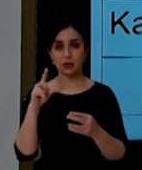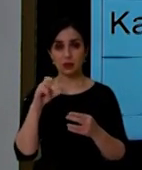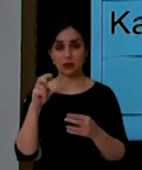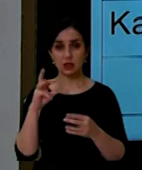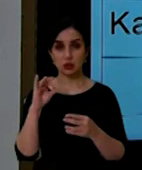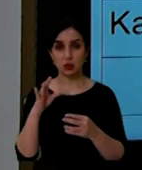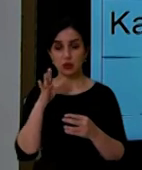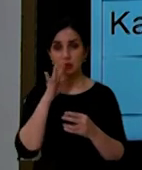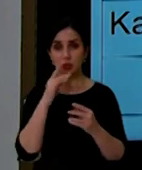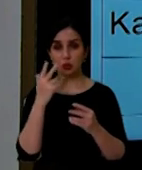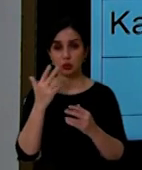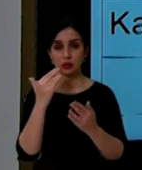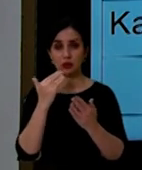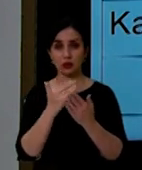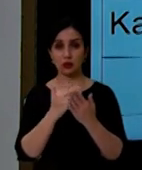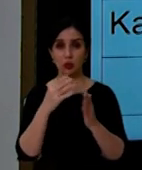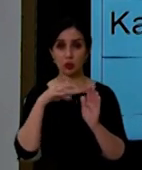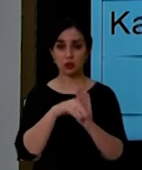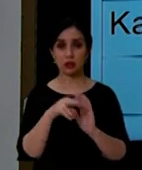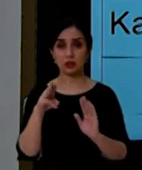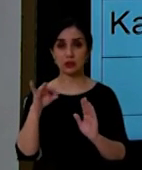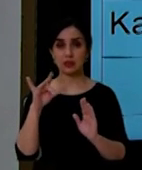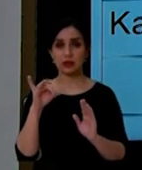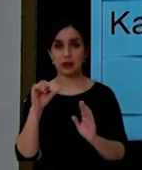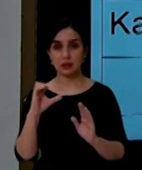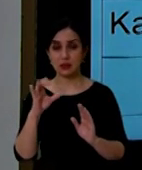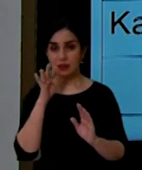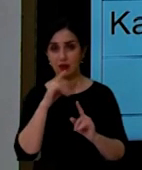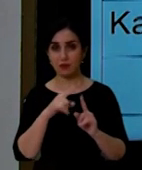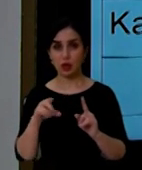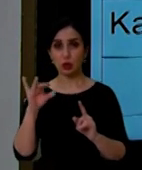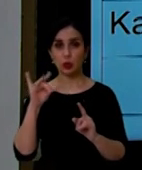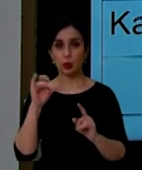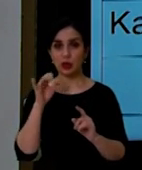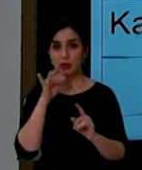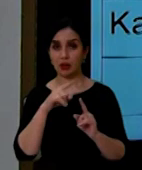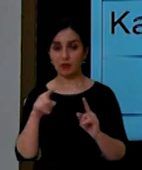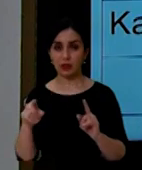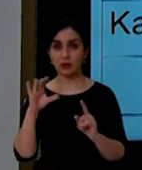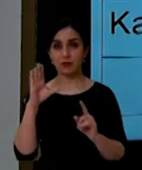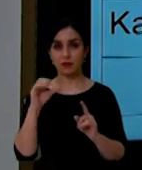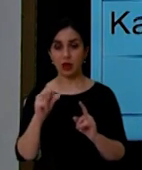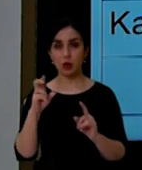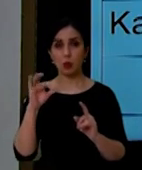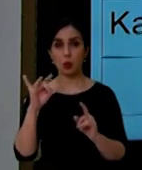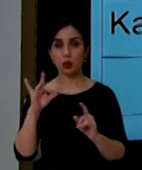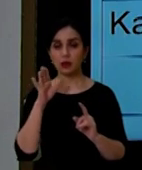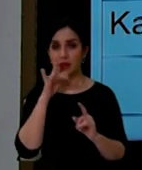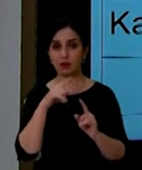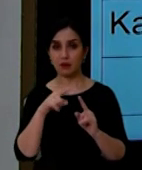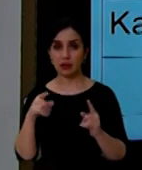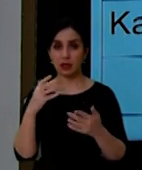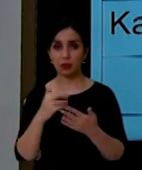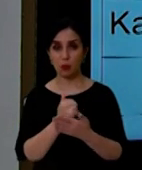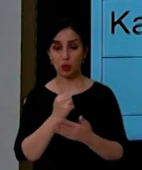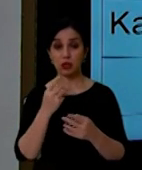davrini əz əçgə aladı. Bələr, triyaz davr, yura davr və bor davrdan ibarad.